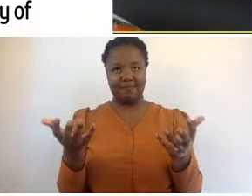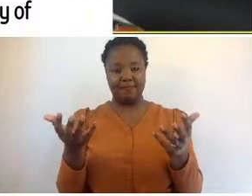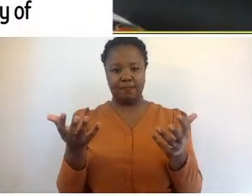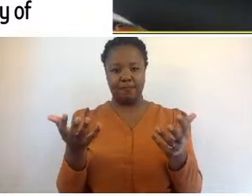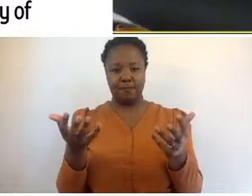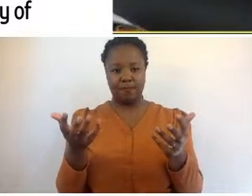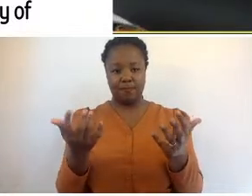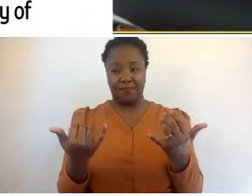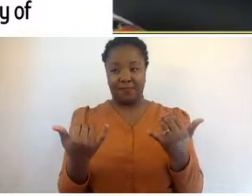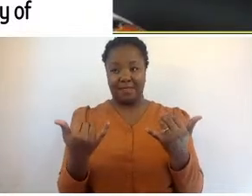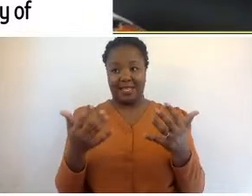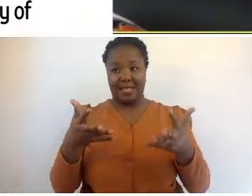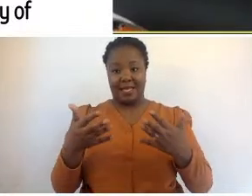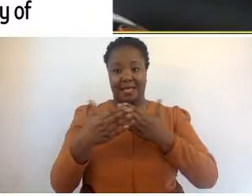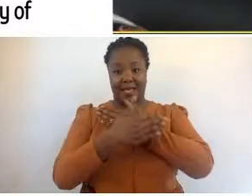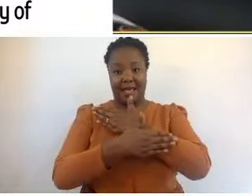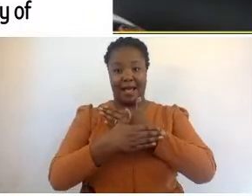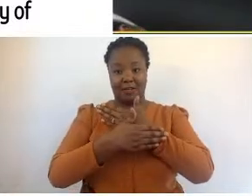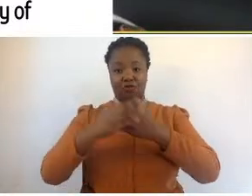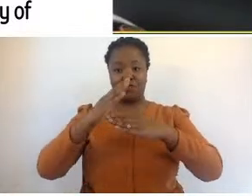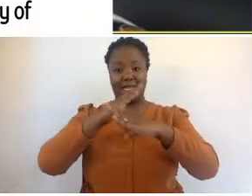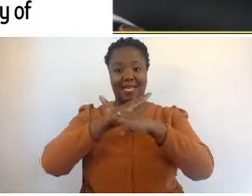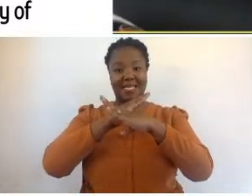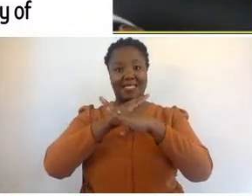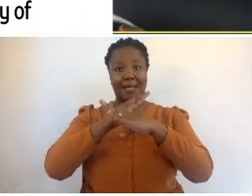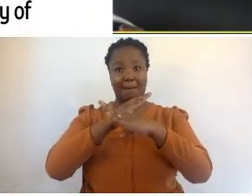Ici, en Zambie,